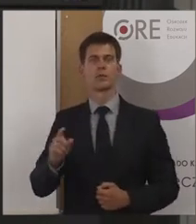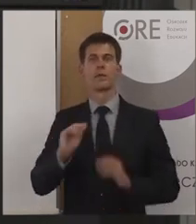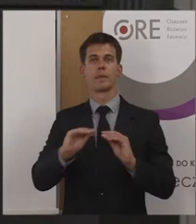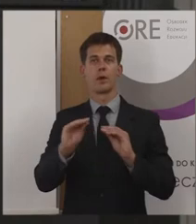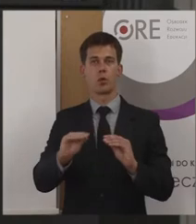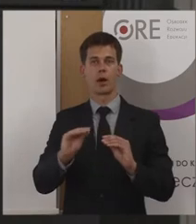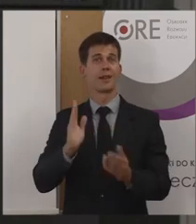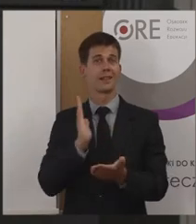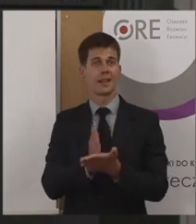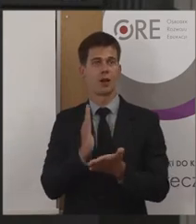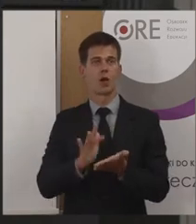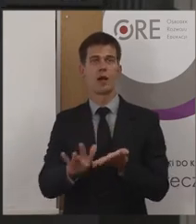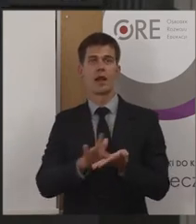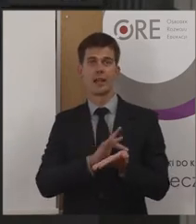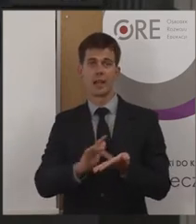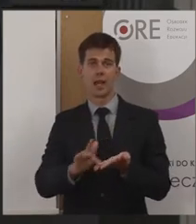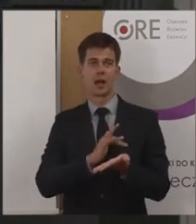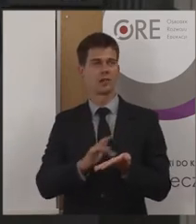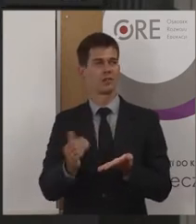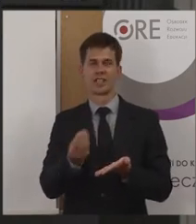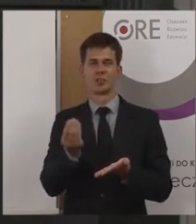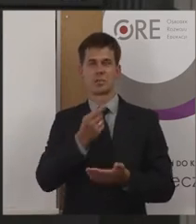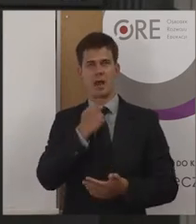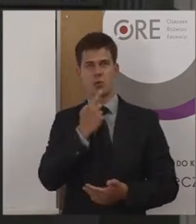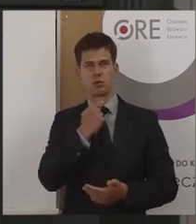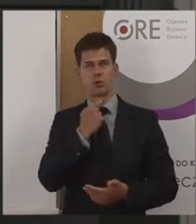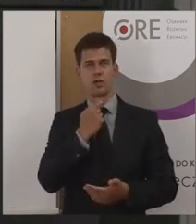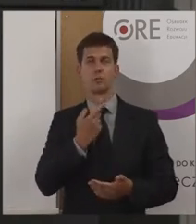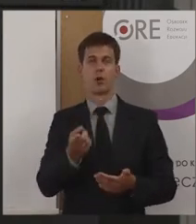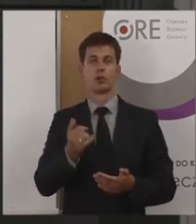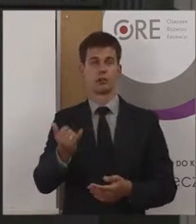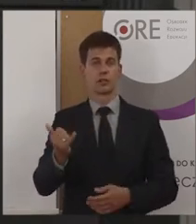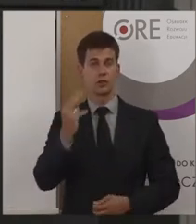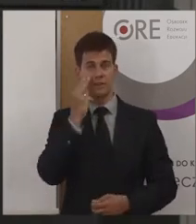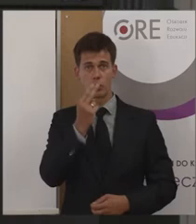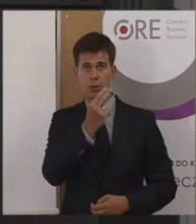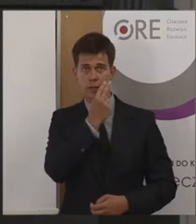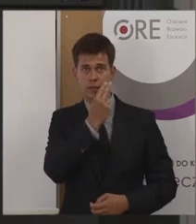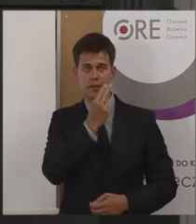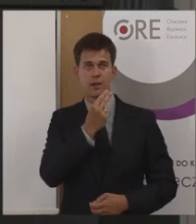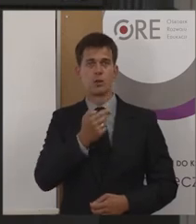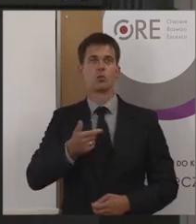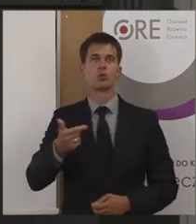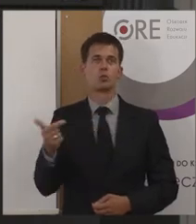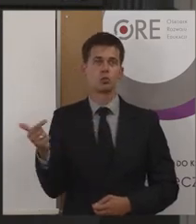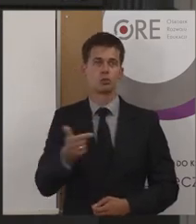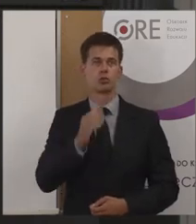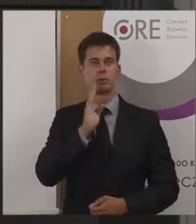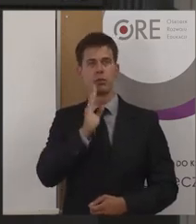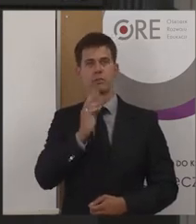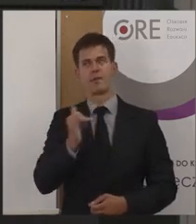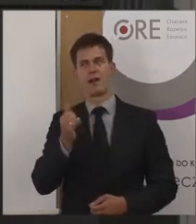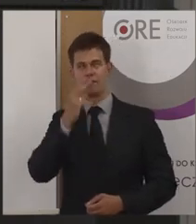dzieci wyłącznie na linijce brajlowskiej jest niewystarczająca. Dziecko musi, niewidome tak jak widzące,